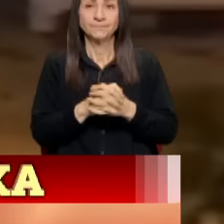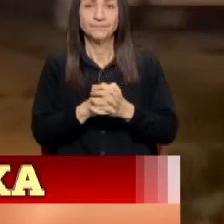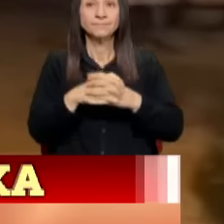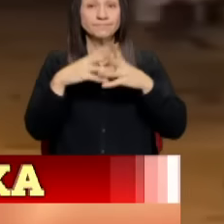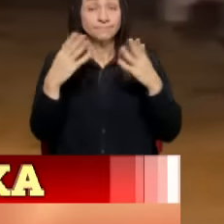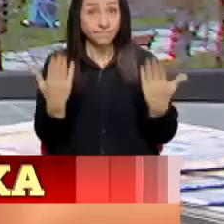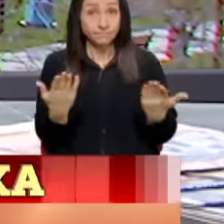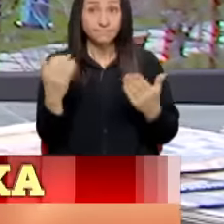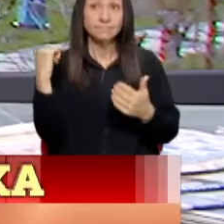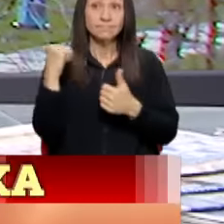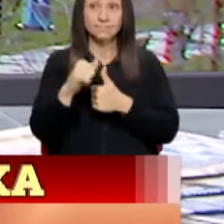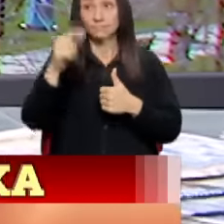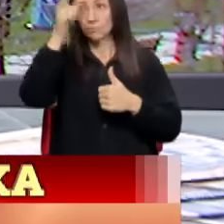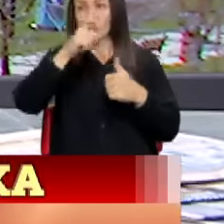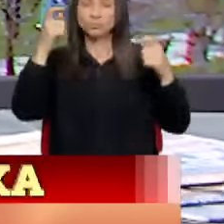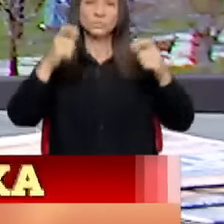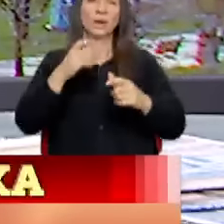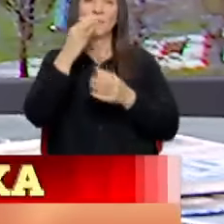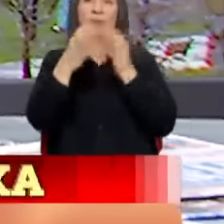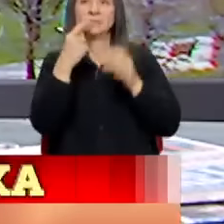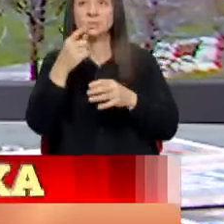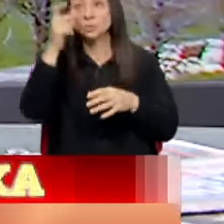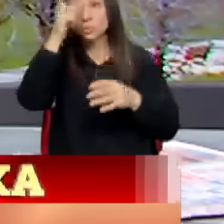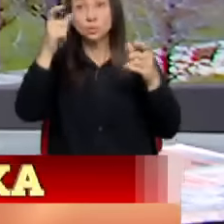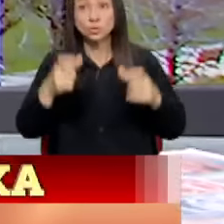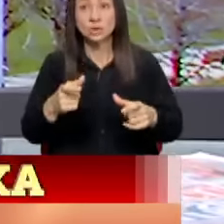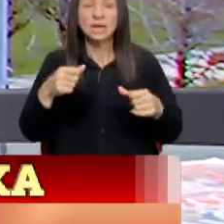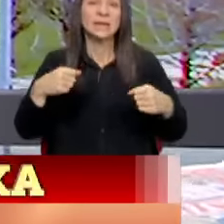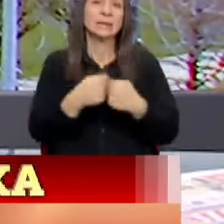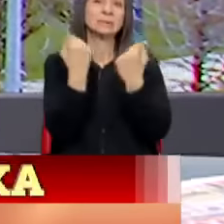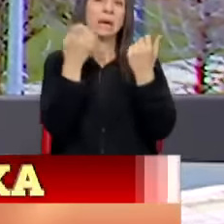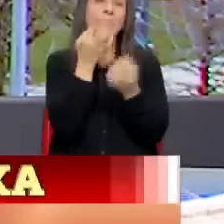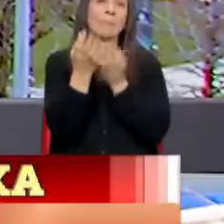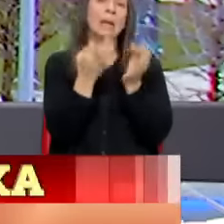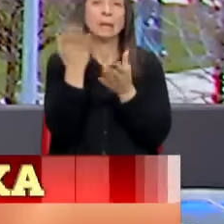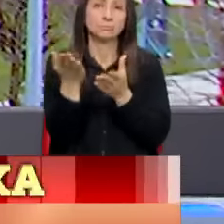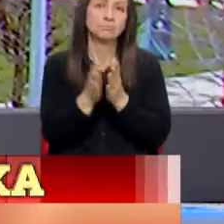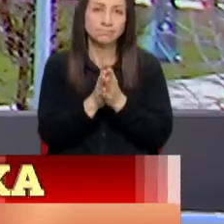Ve yine memleket haberleri diyeceğiz, memleketten kaza haberleri.